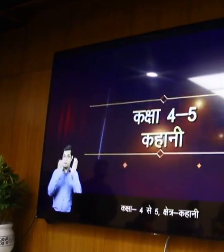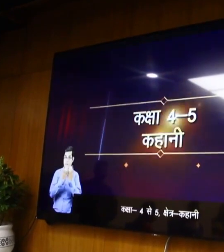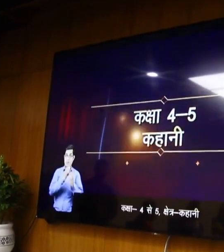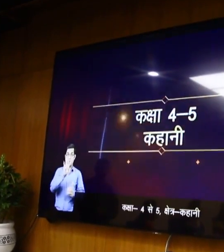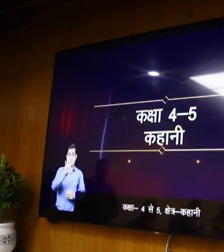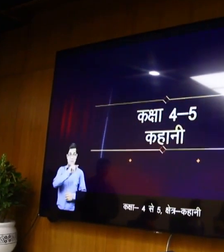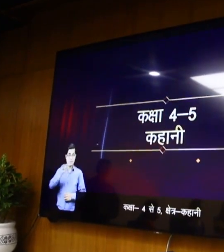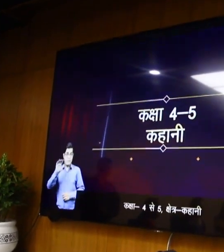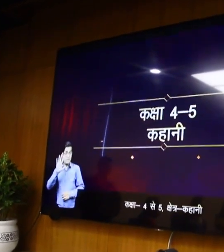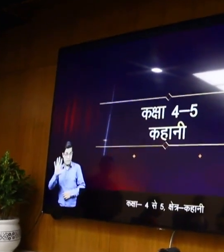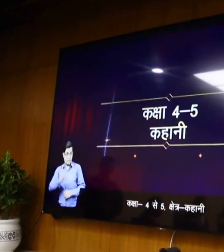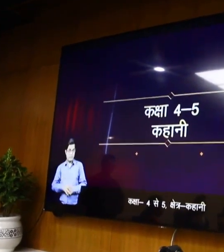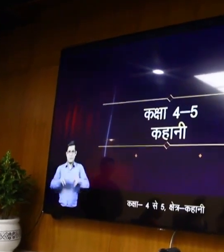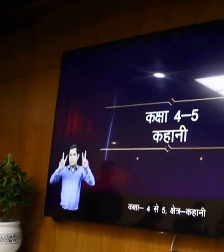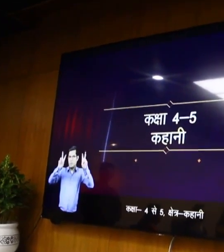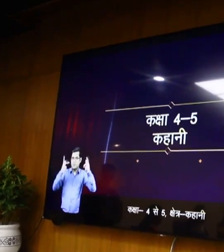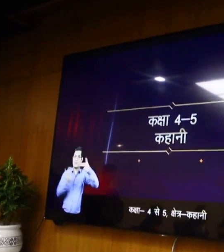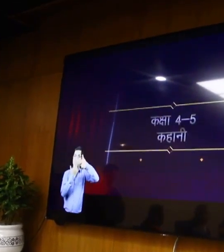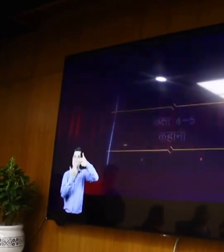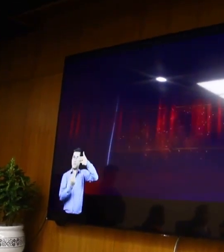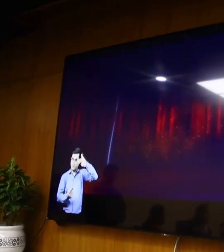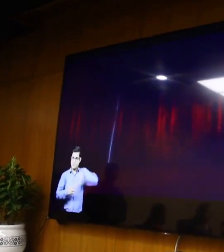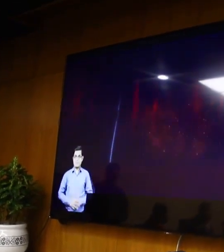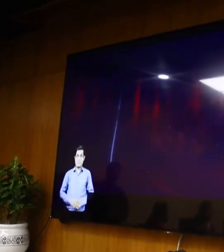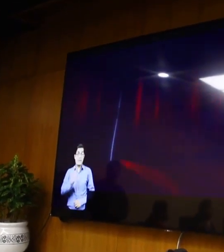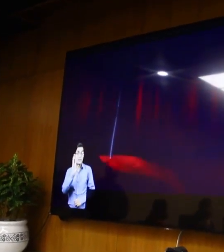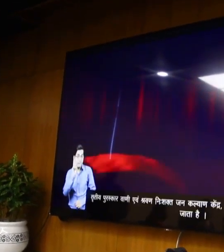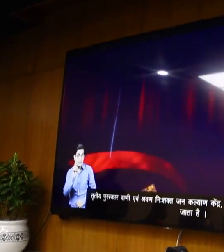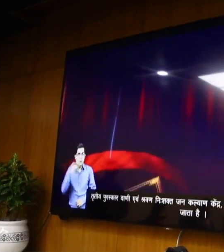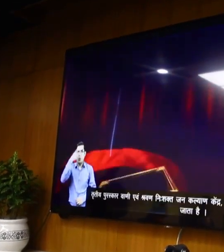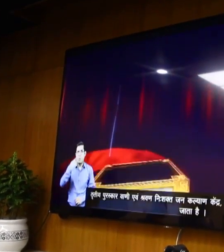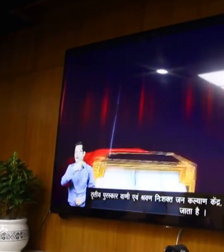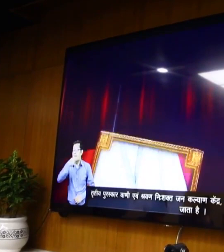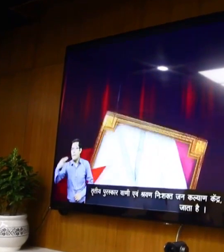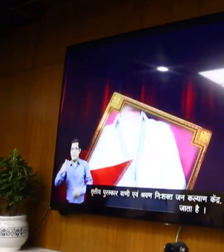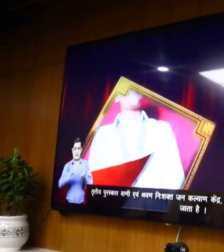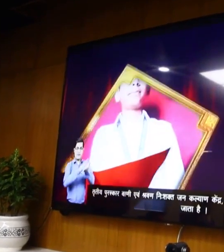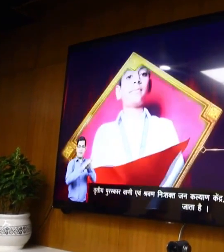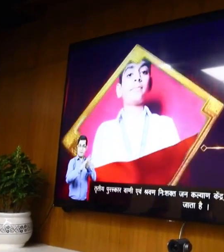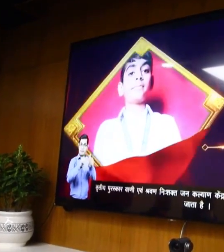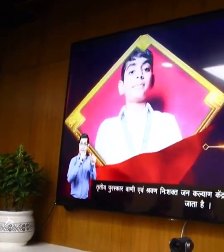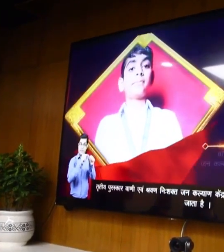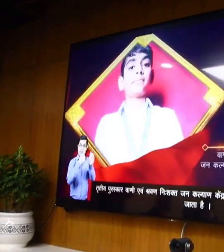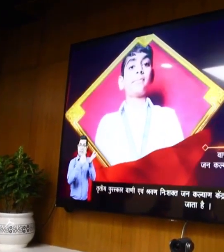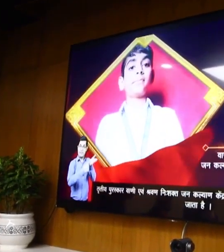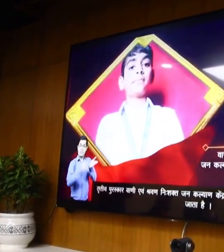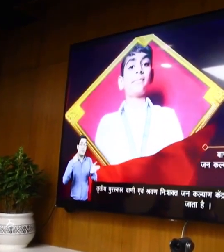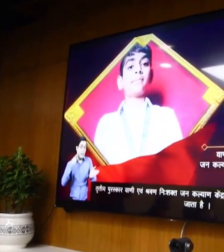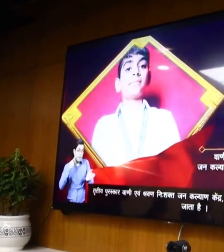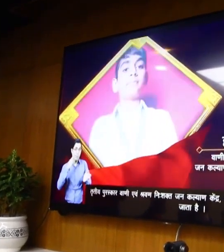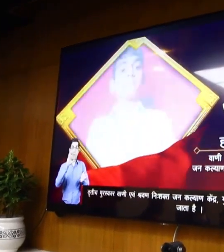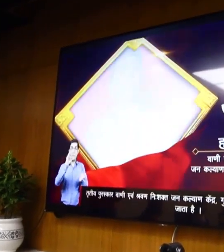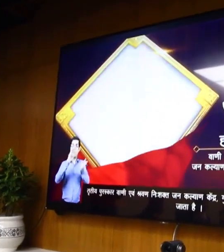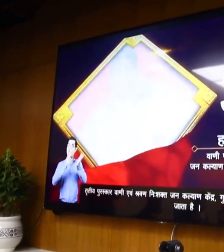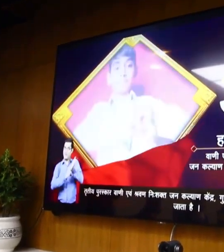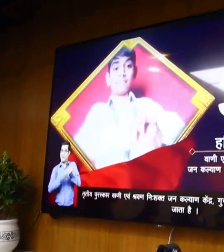कक्षा चौथी से पांचवी क्षेत्र कहानी। तृतीय पुरस्कार वाणी एवं श्रवण निशक्ति जन